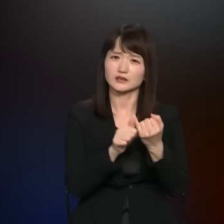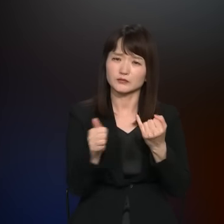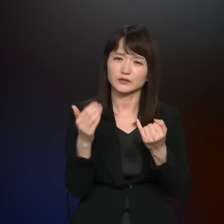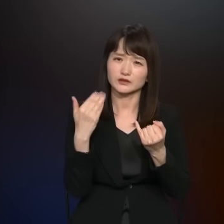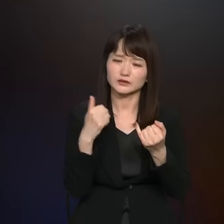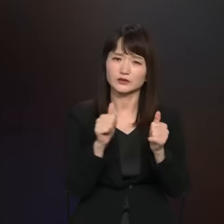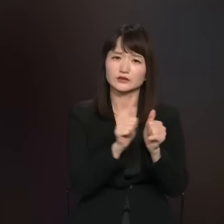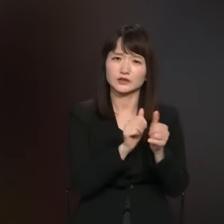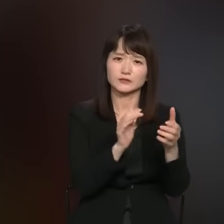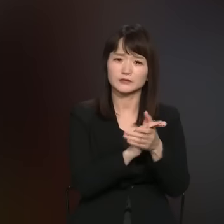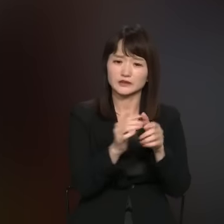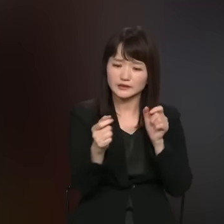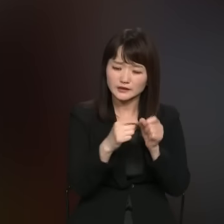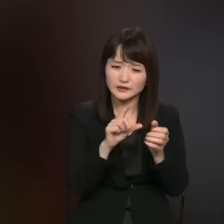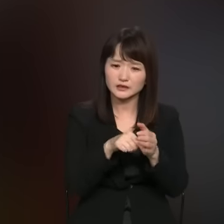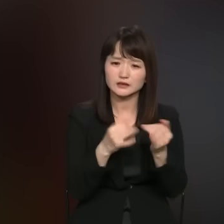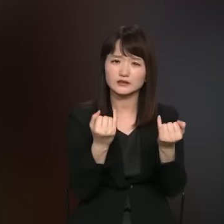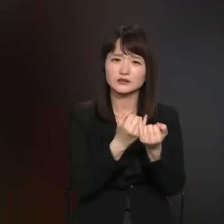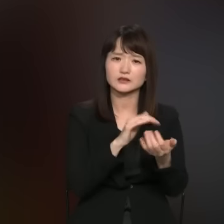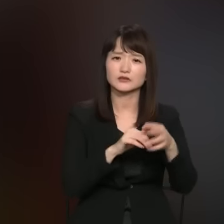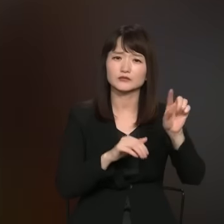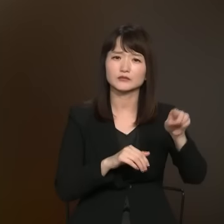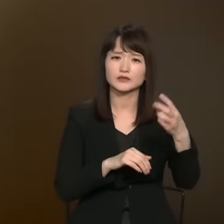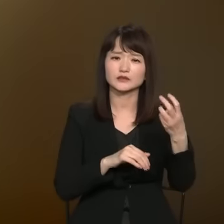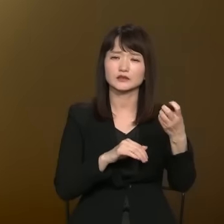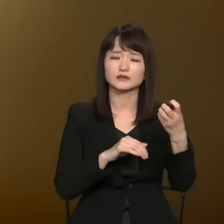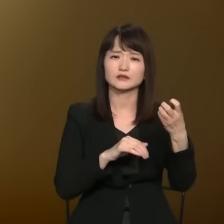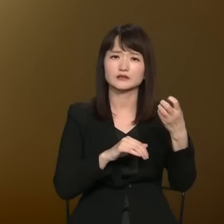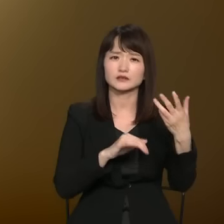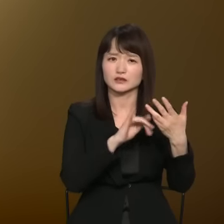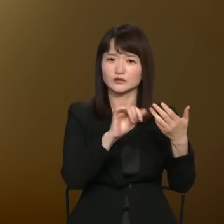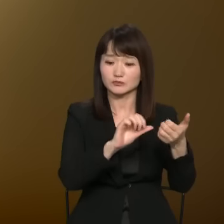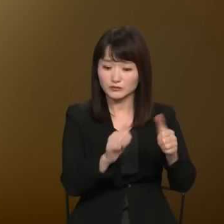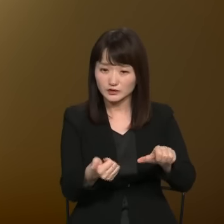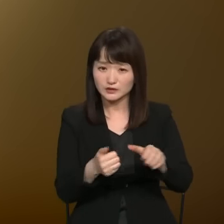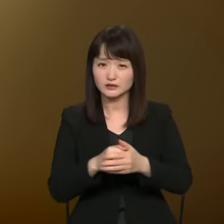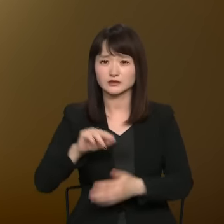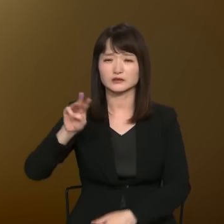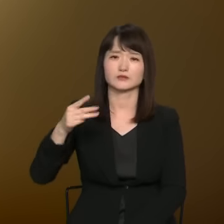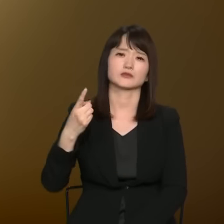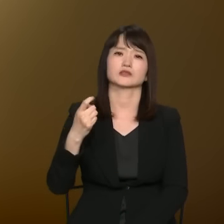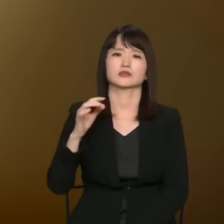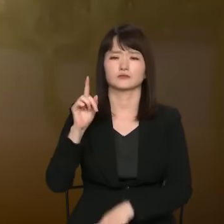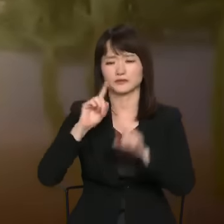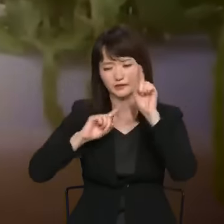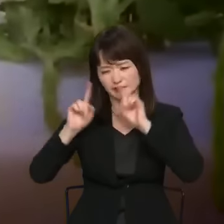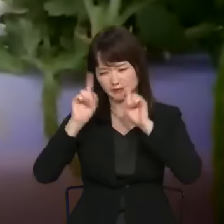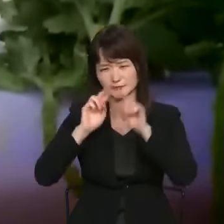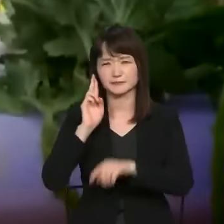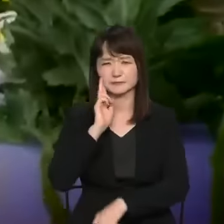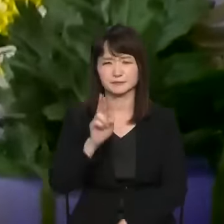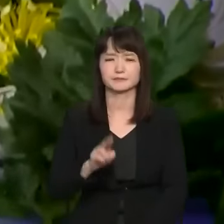친밀한 관계에서 여성 138명이 살해됐고 311명은 크게 다쳤습니다.